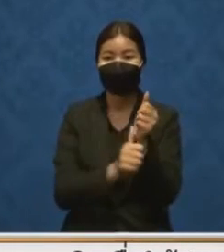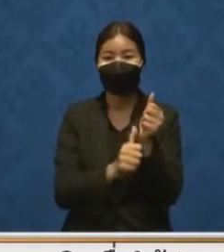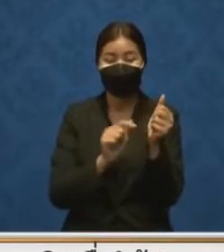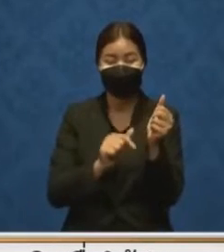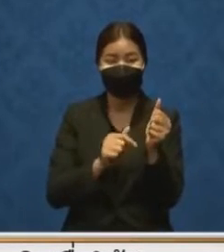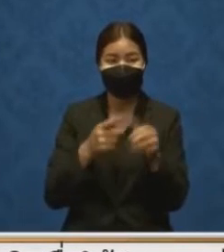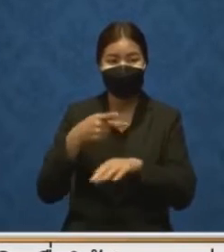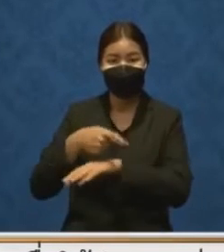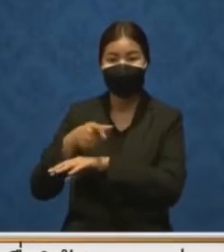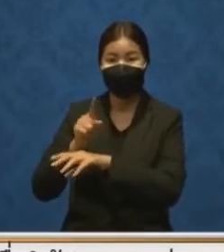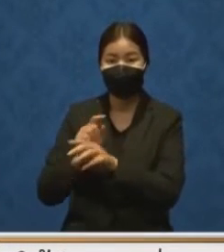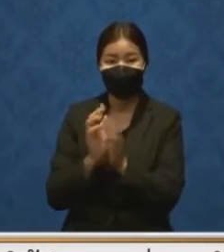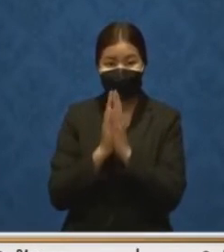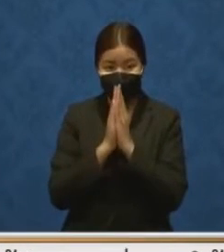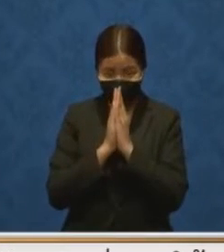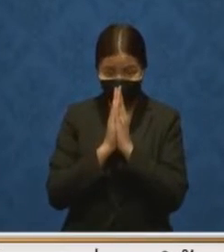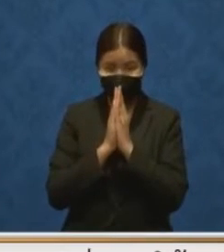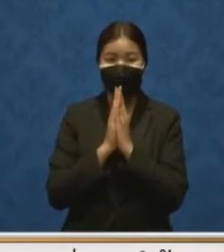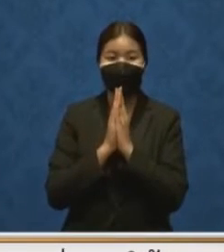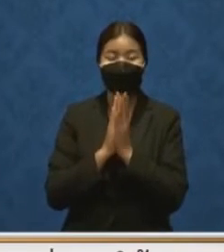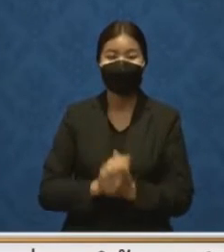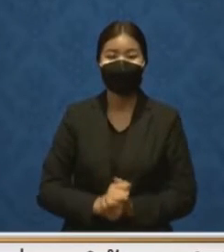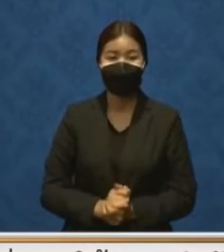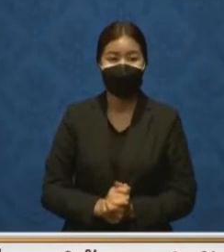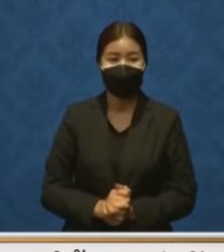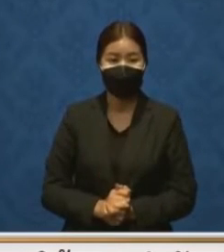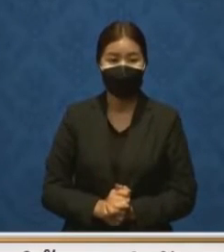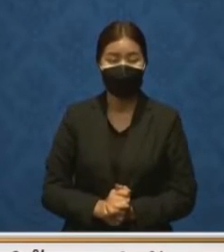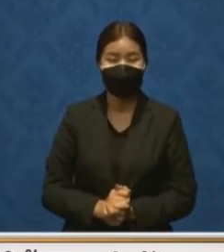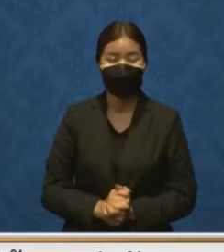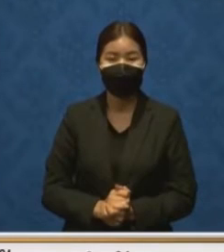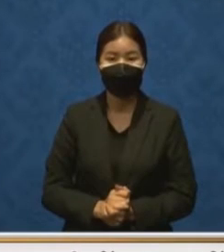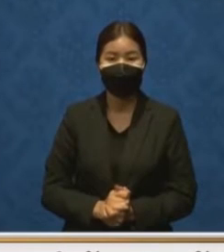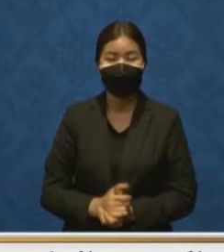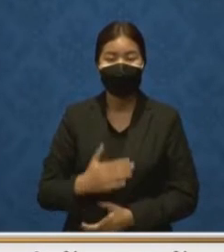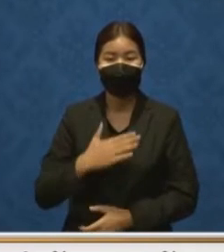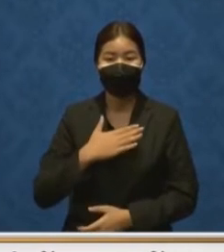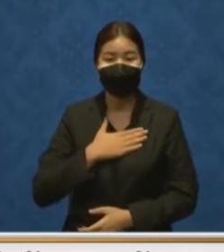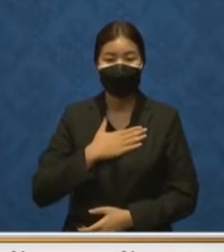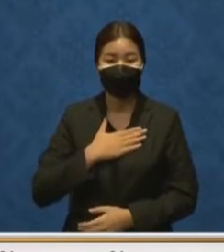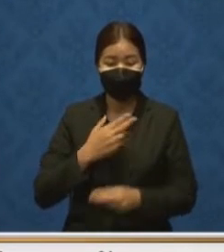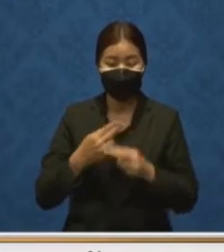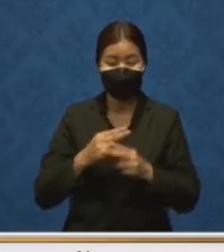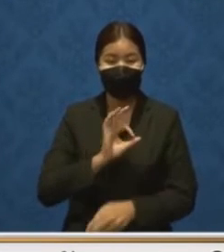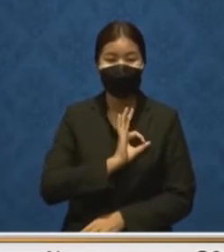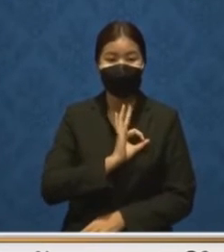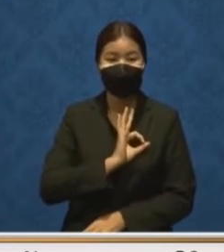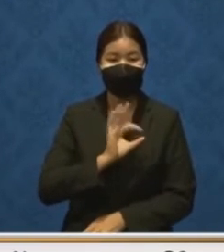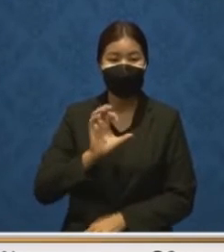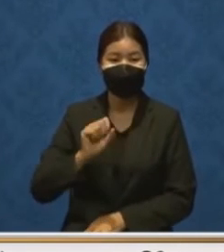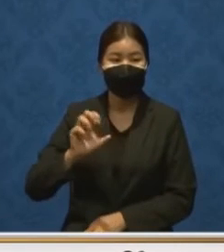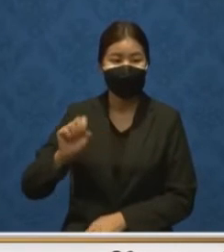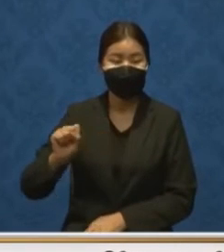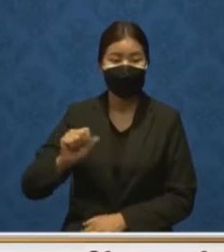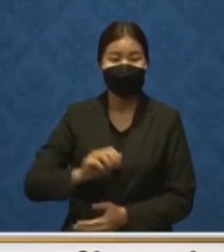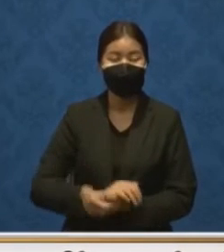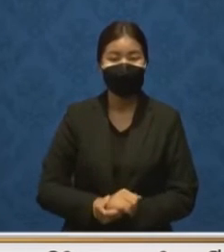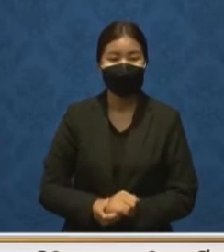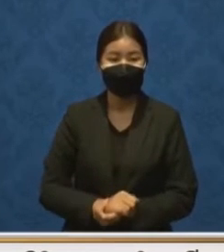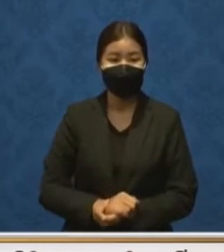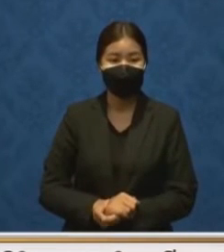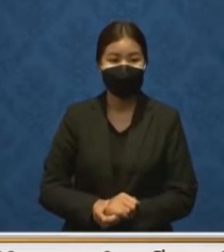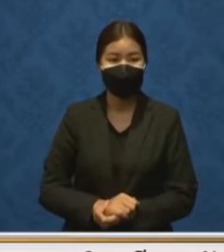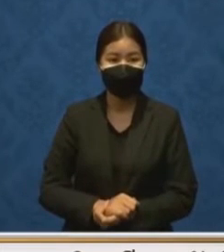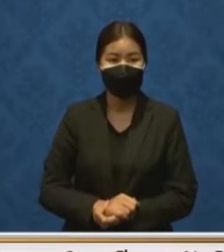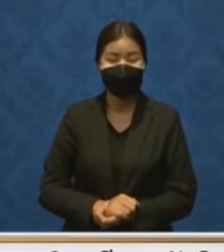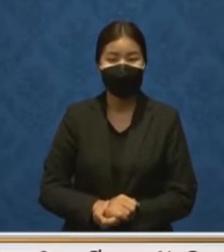ท่พระทานที่ขอรบกระผมจุรินลักษณะวิศิต สมาชิสภาผู้แทนราศดร์บัญ